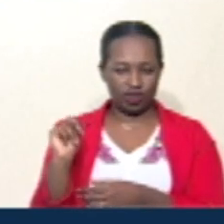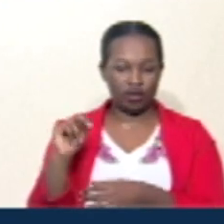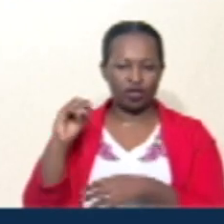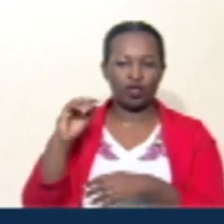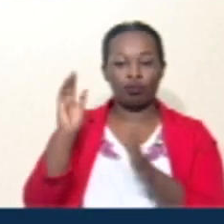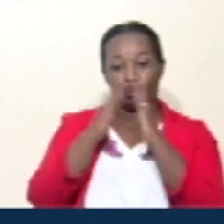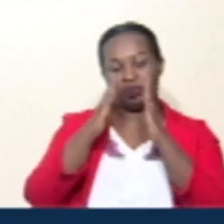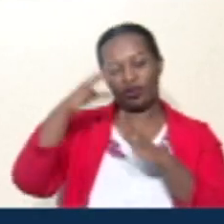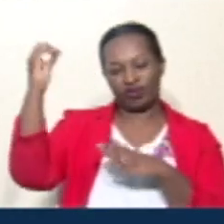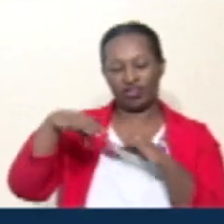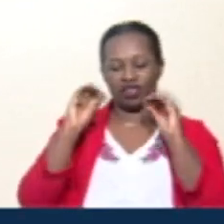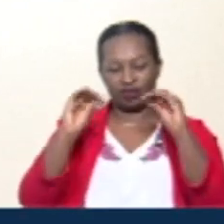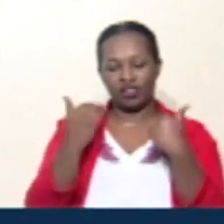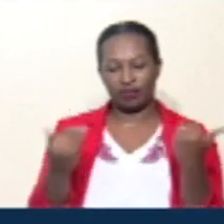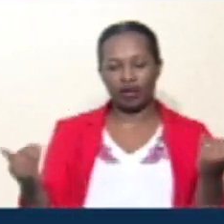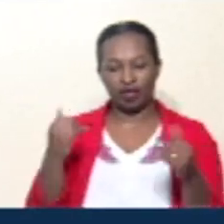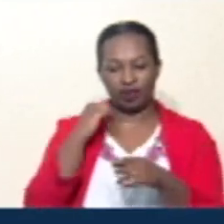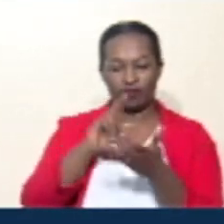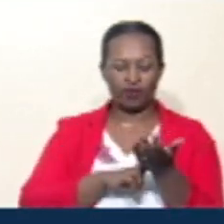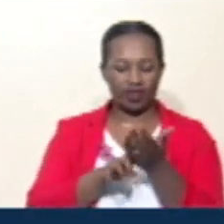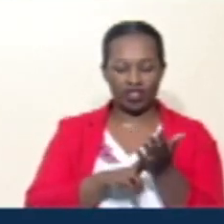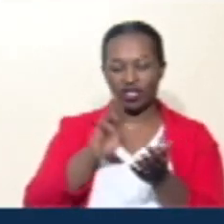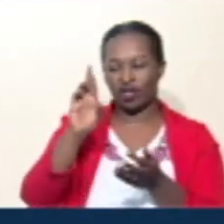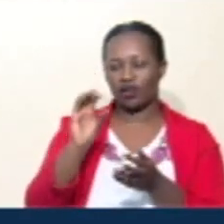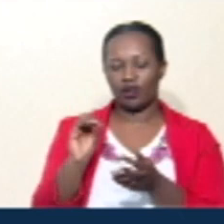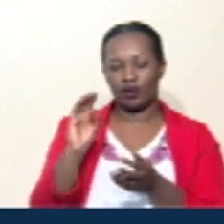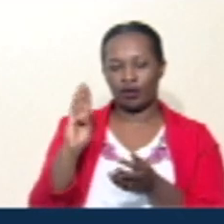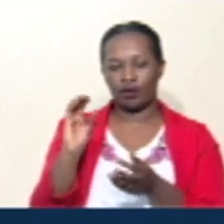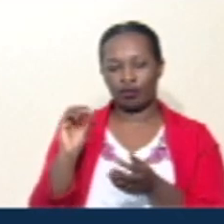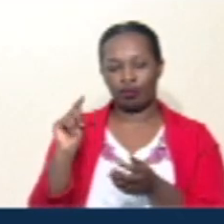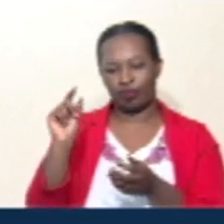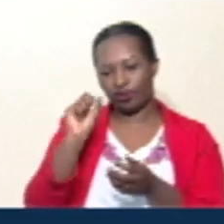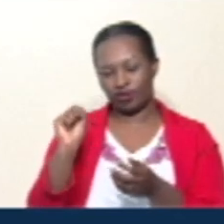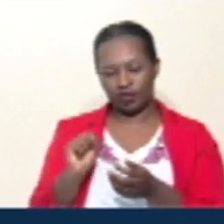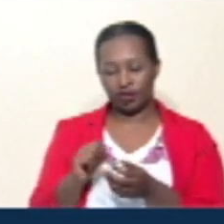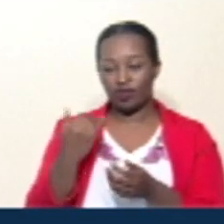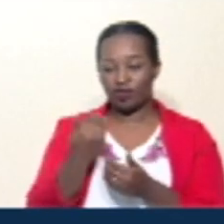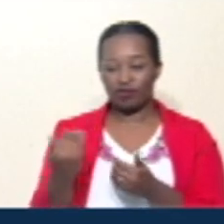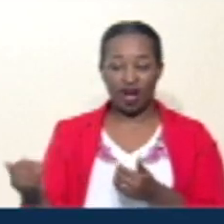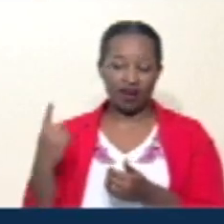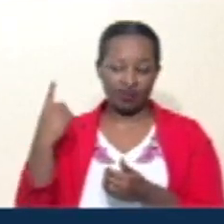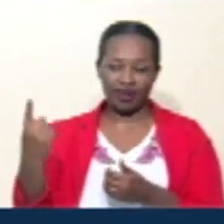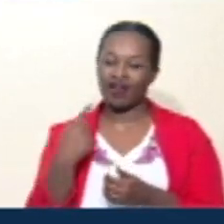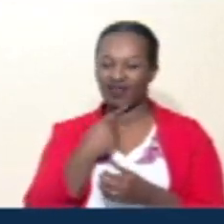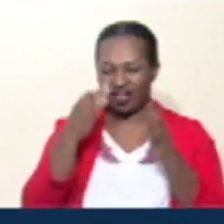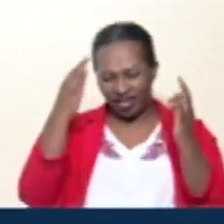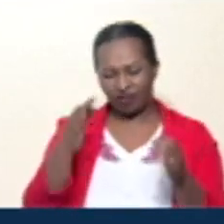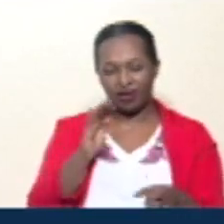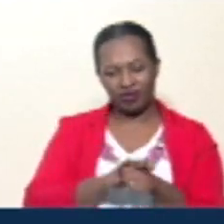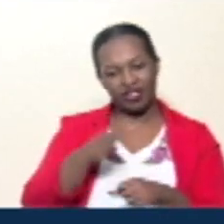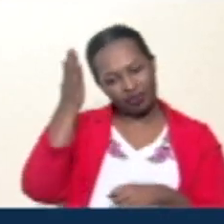imashini zikoreshwa zizwi nka robots. Umwe mu banyeshuri bigishwa ikoranabuhanga ni yo Godwin, yemeza ko hari byinshi bamaze